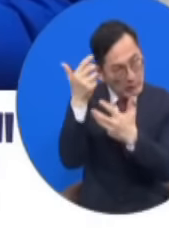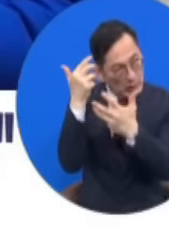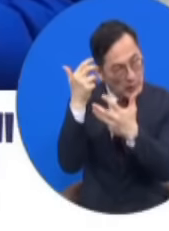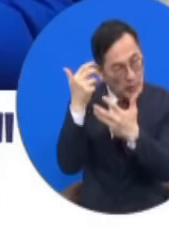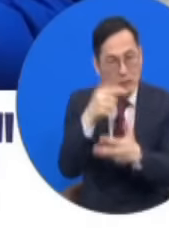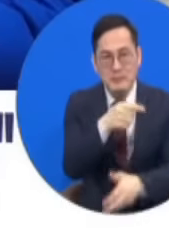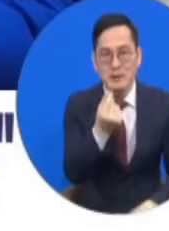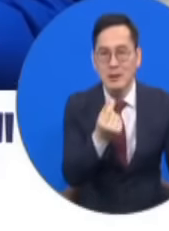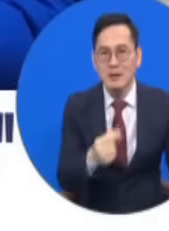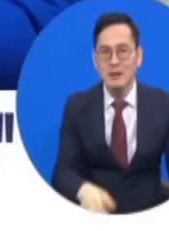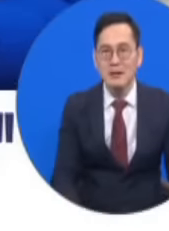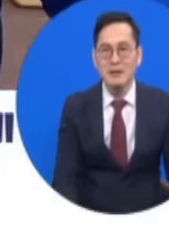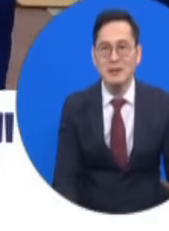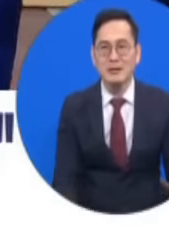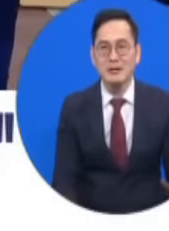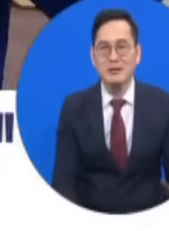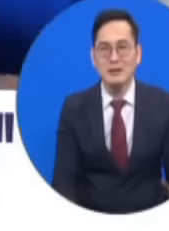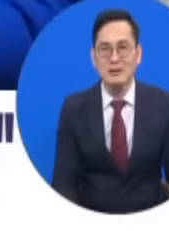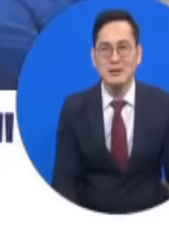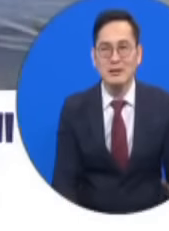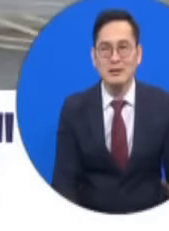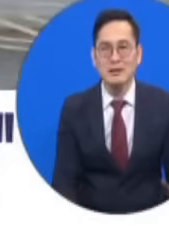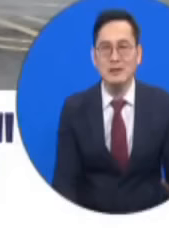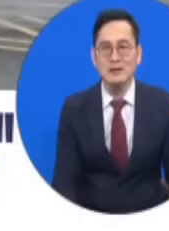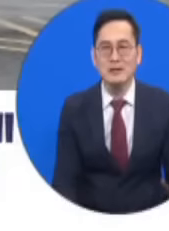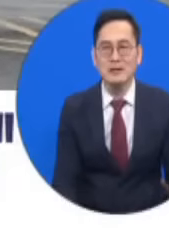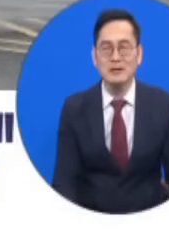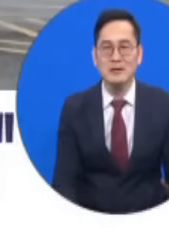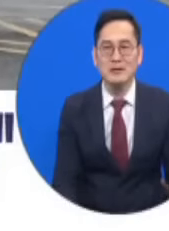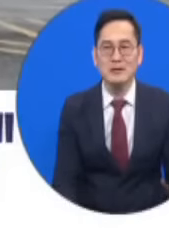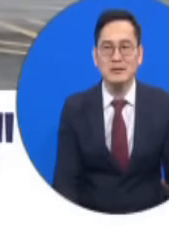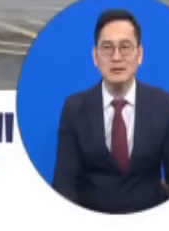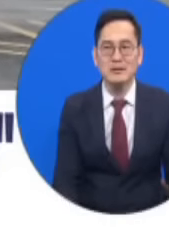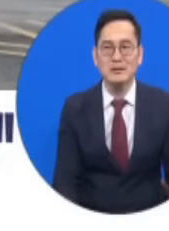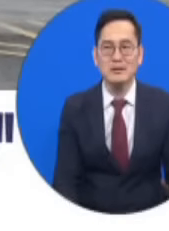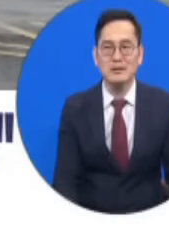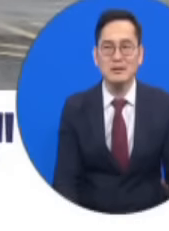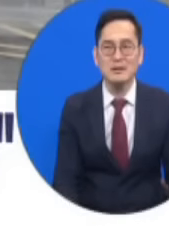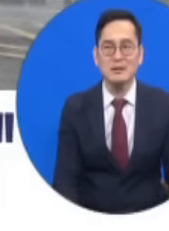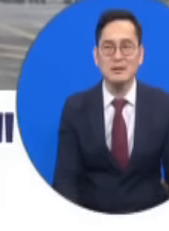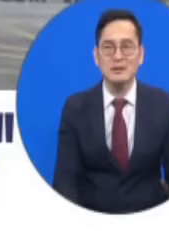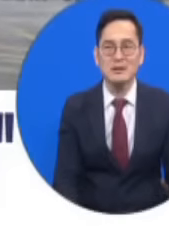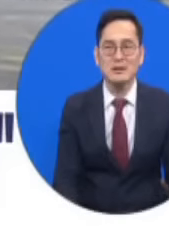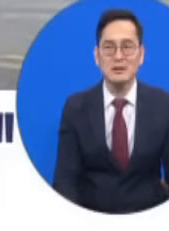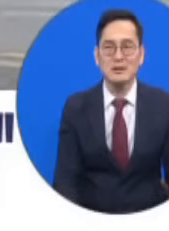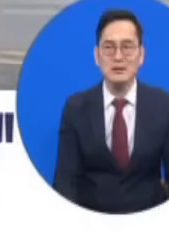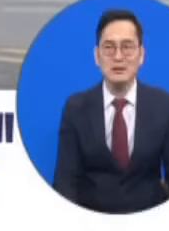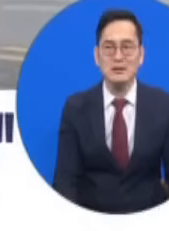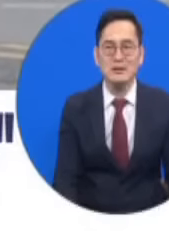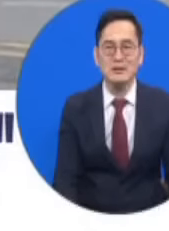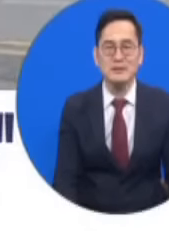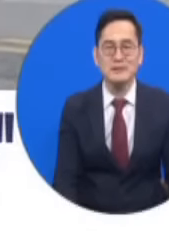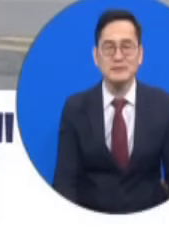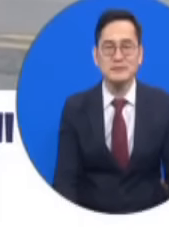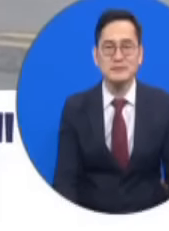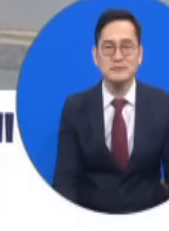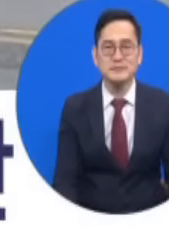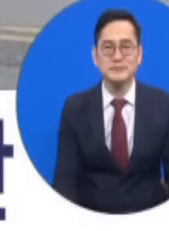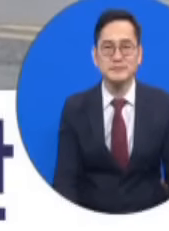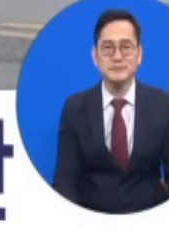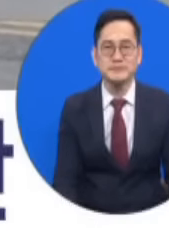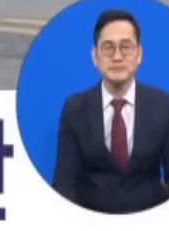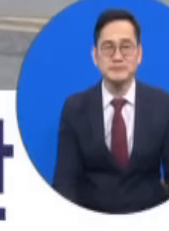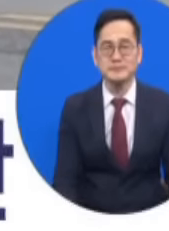저는 궁금한 측면이 있어요. 뭐 궁금하지 않죠. 이제 뻔하기 때문에. 그러면 본인이 지금 이거에 대해서 또 어떤